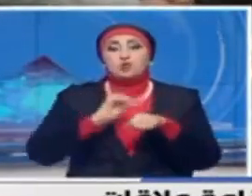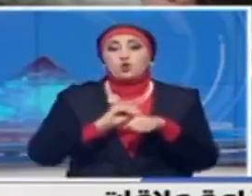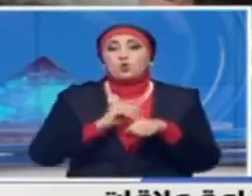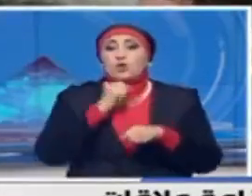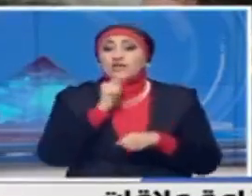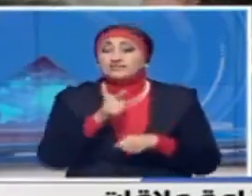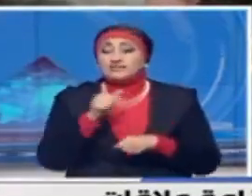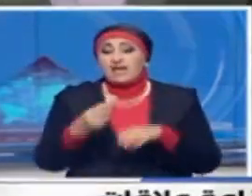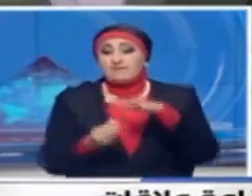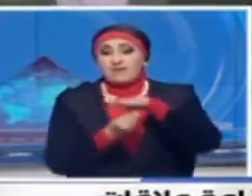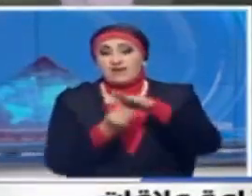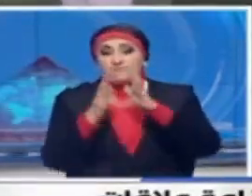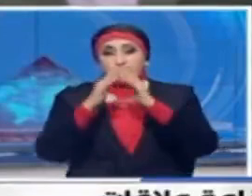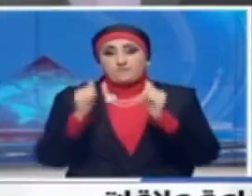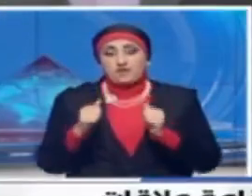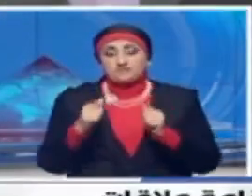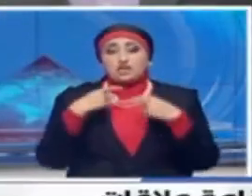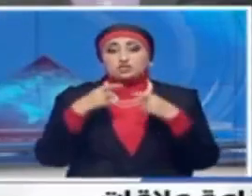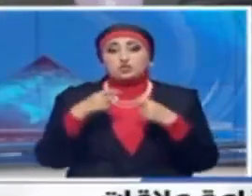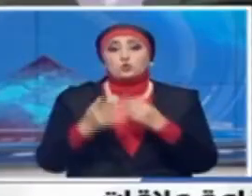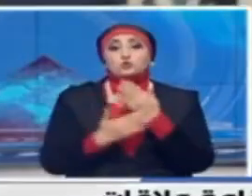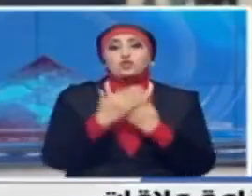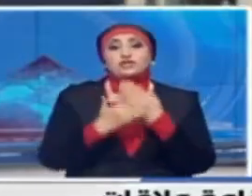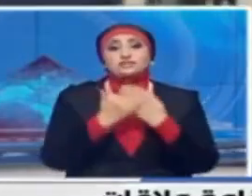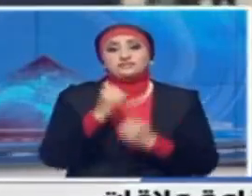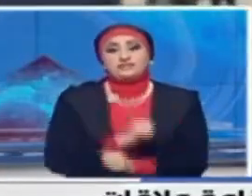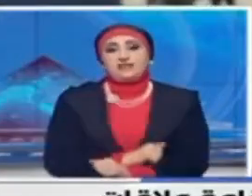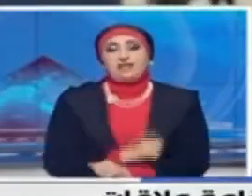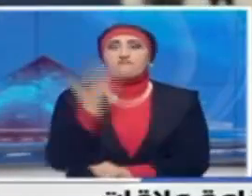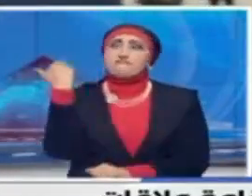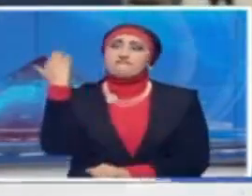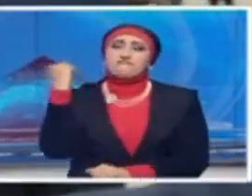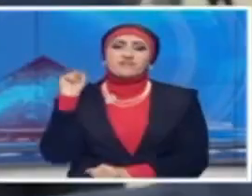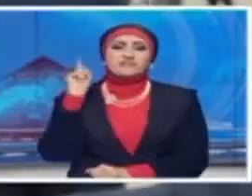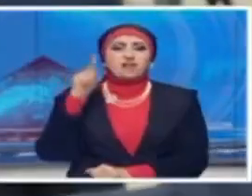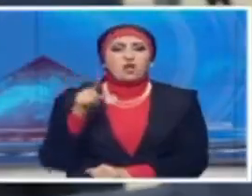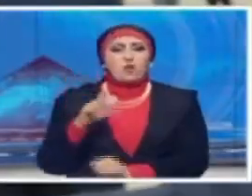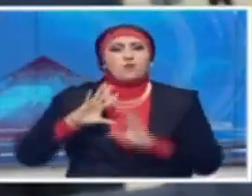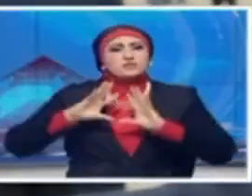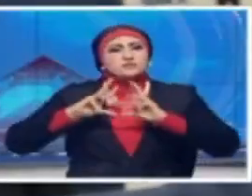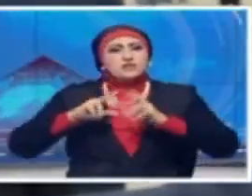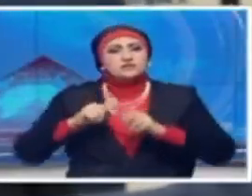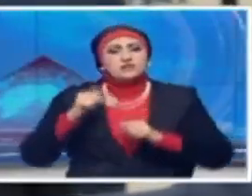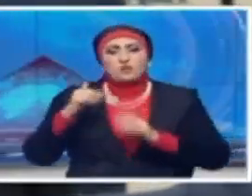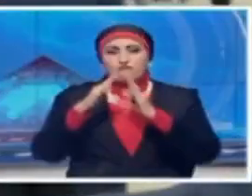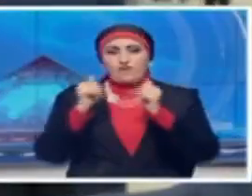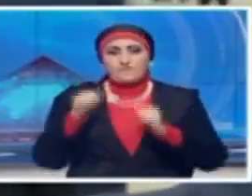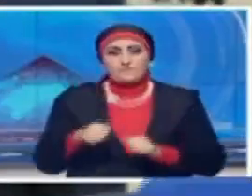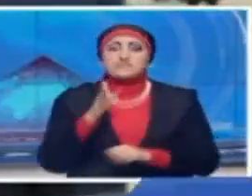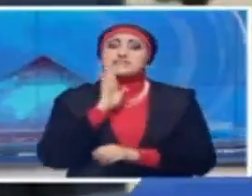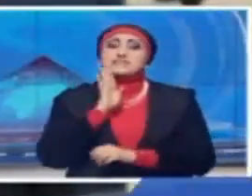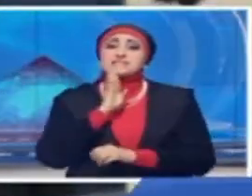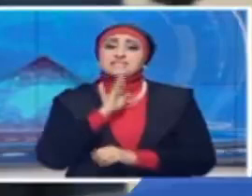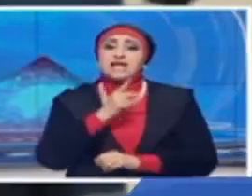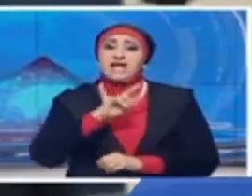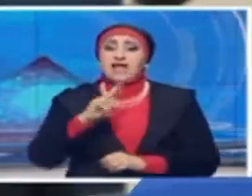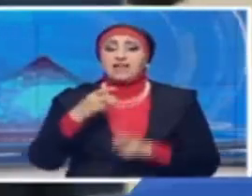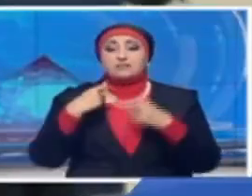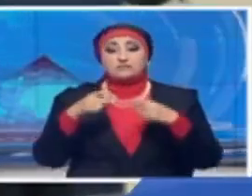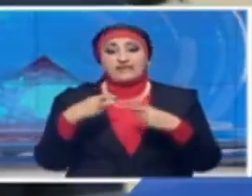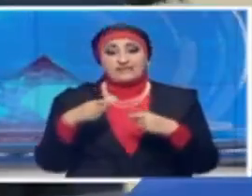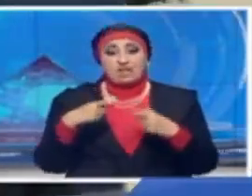مع الجامعات المصرية التكنولوجية الجديدة. في الفترة الأخيرة التطور اللي بيحصل في مصر في المجال التعليمي